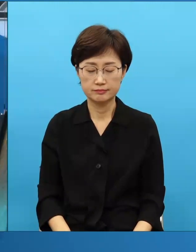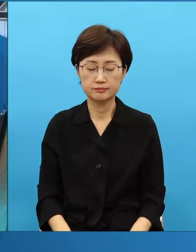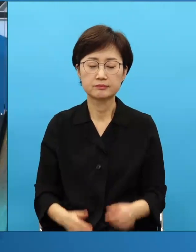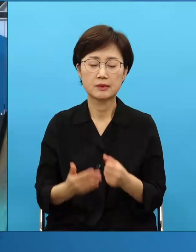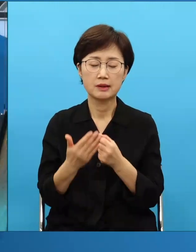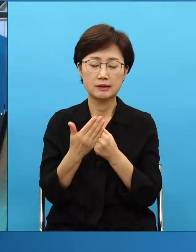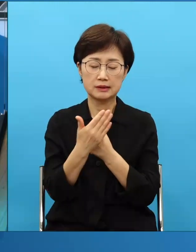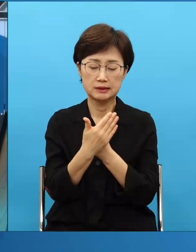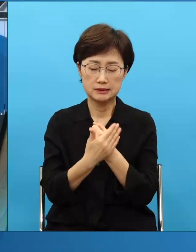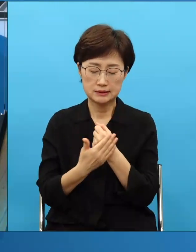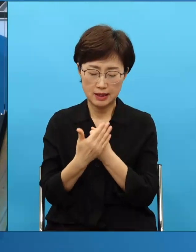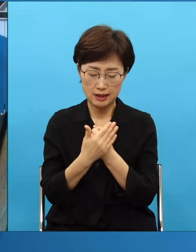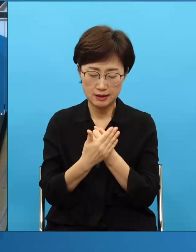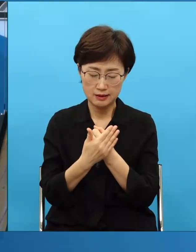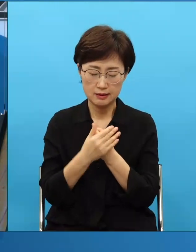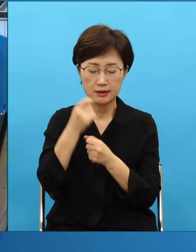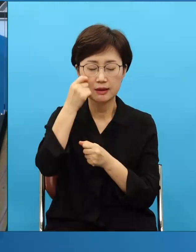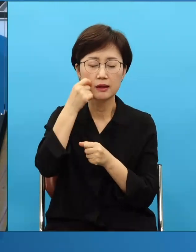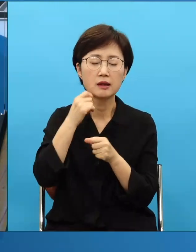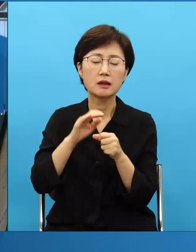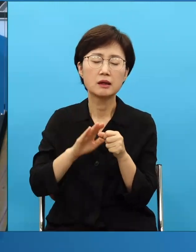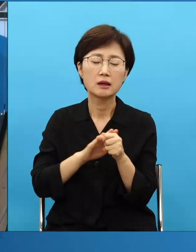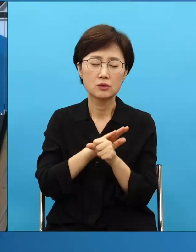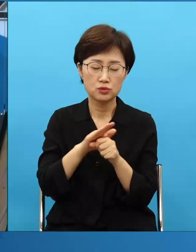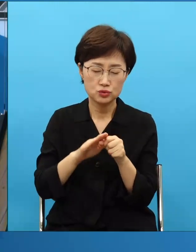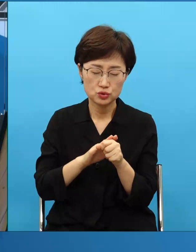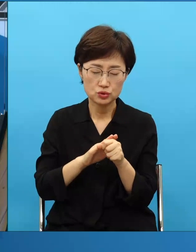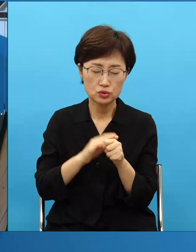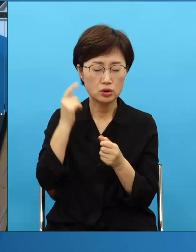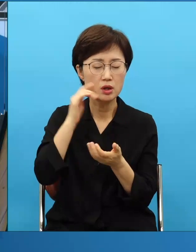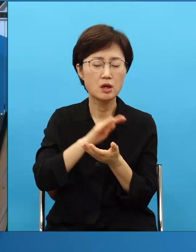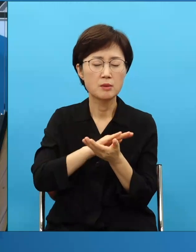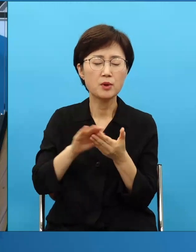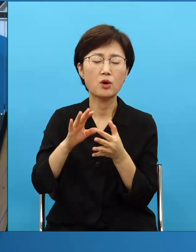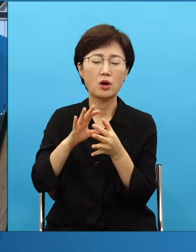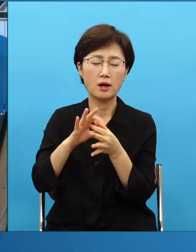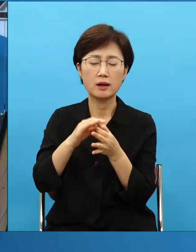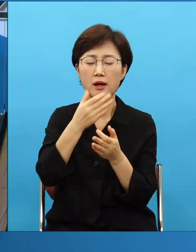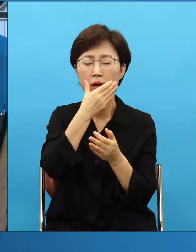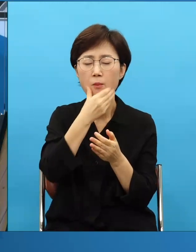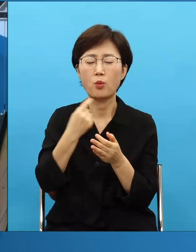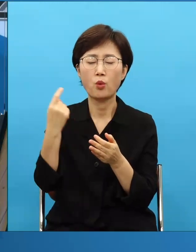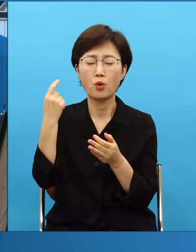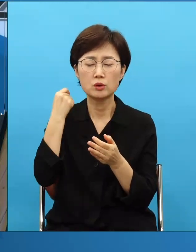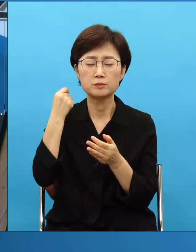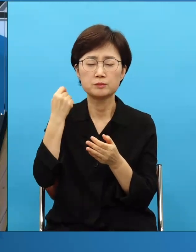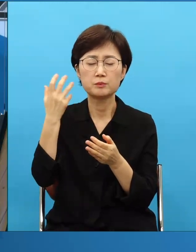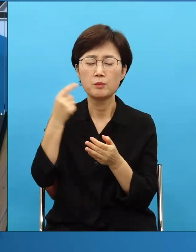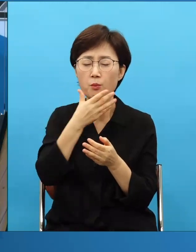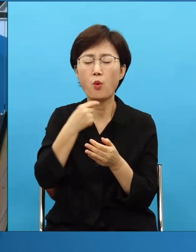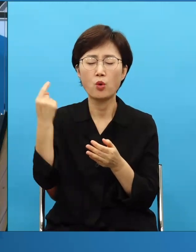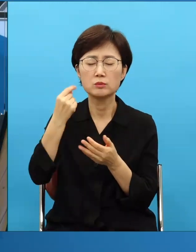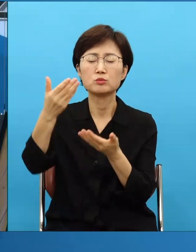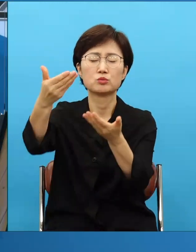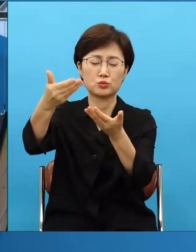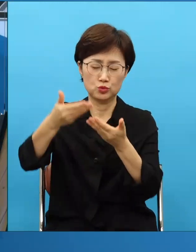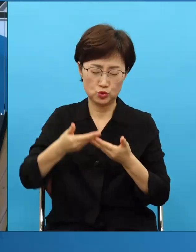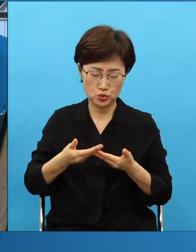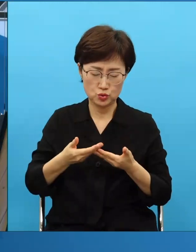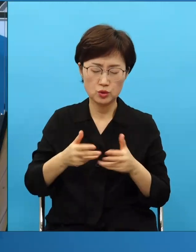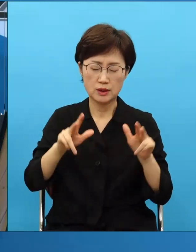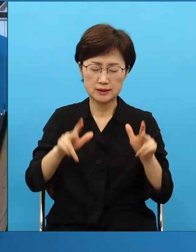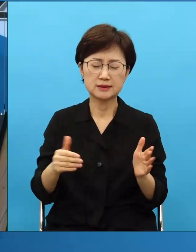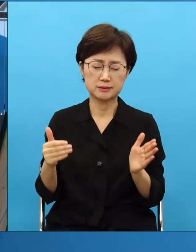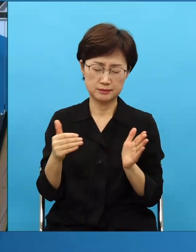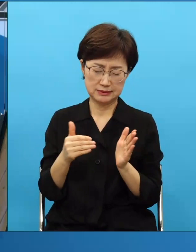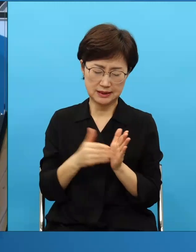은혜와 긍휼과 평강의 복음으로 오늘 여기까지 인도해 주신 성삼위 하나님께 감사드립니다. We give thanks to the triune God who has led us